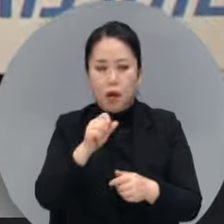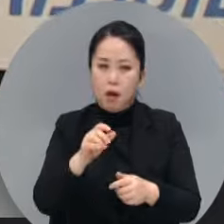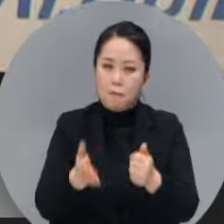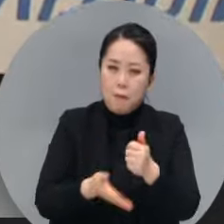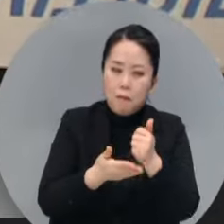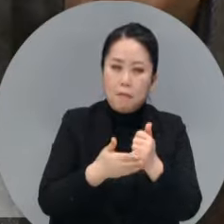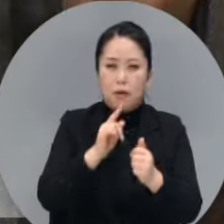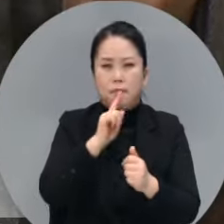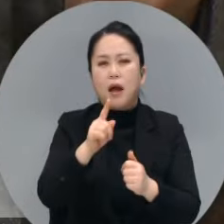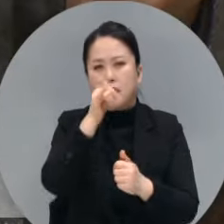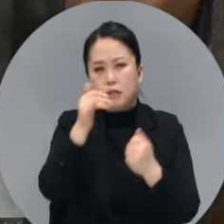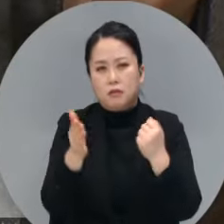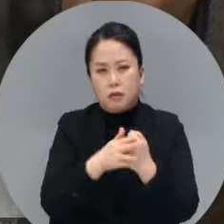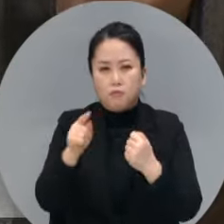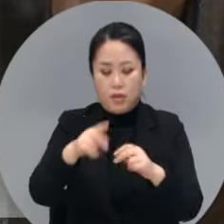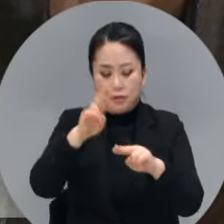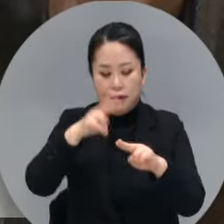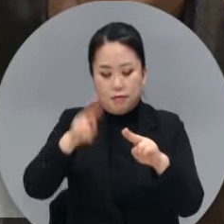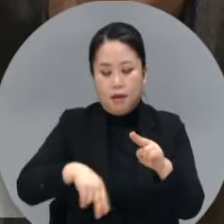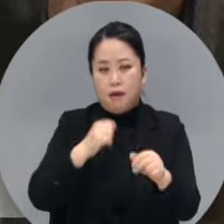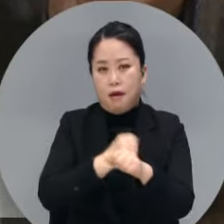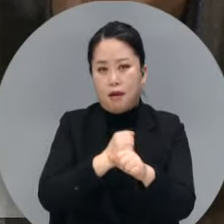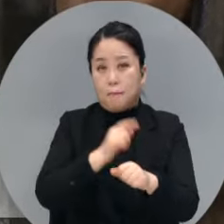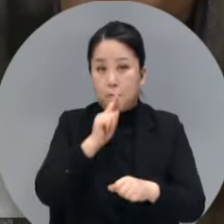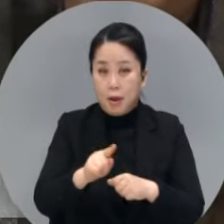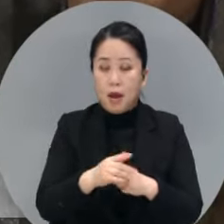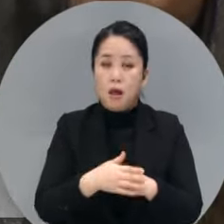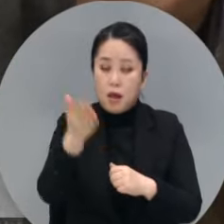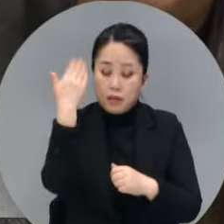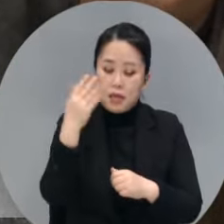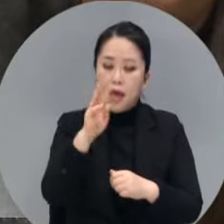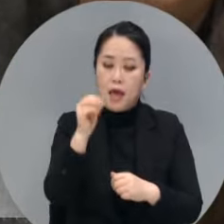장 후보는 과거 SNS 글 중 부적절하고